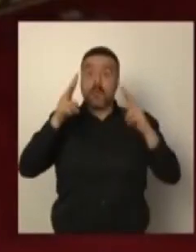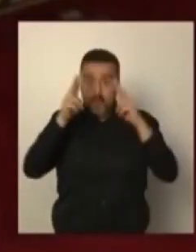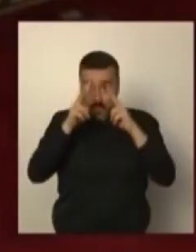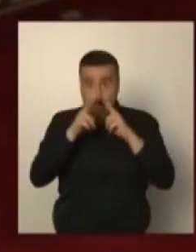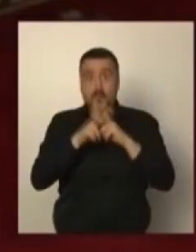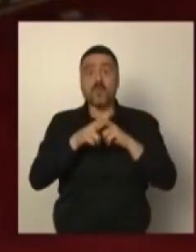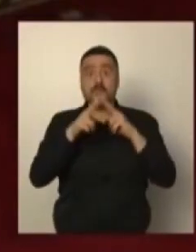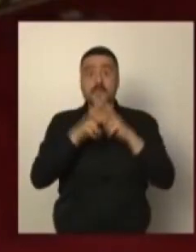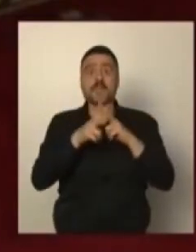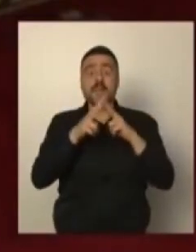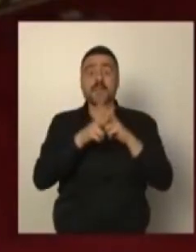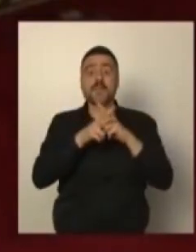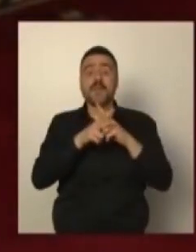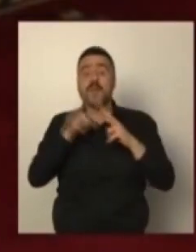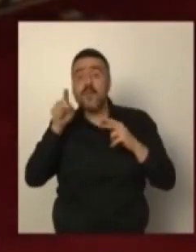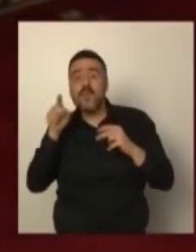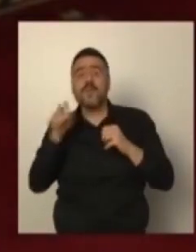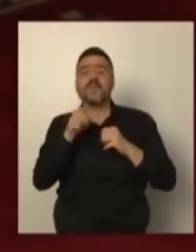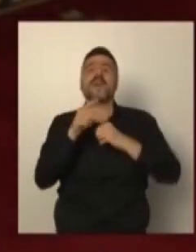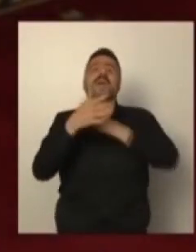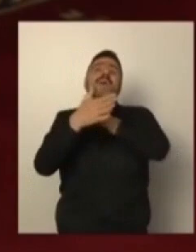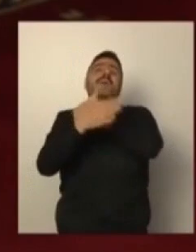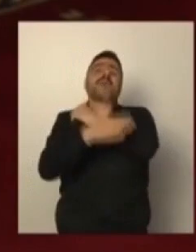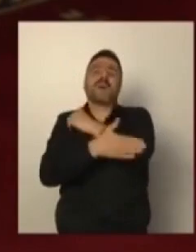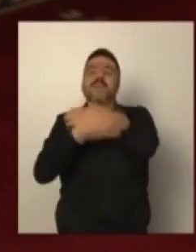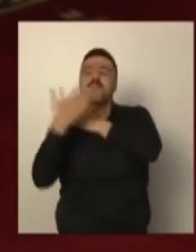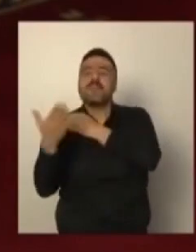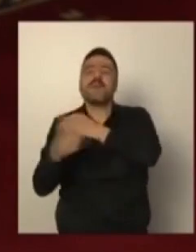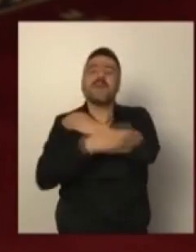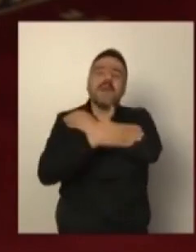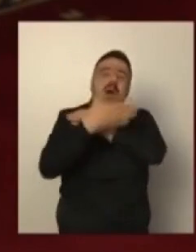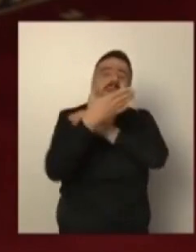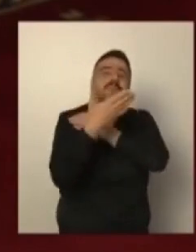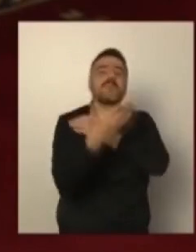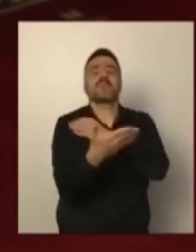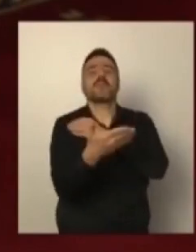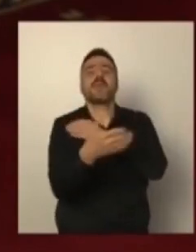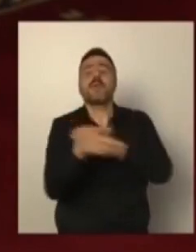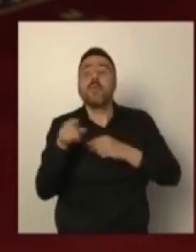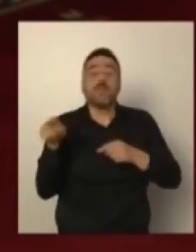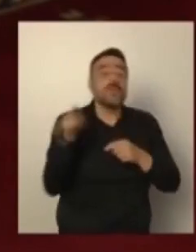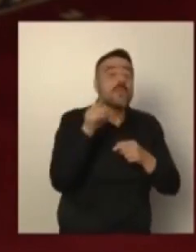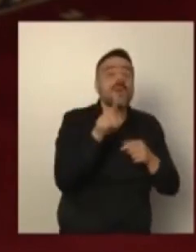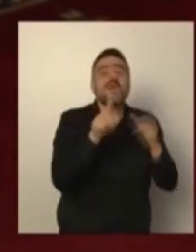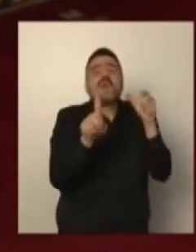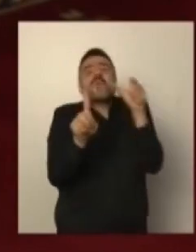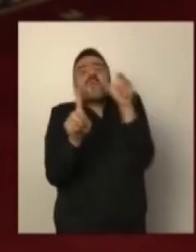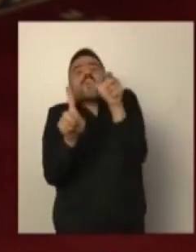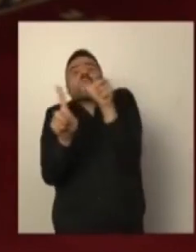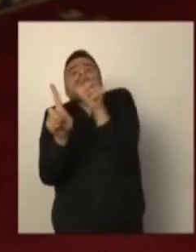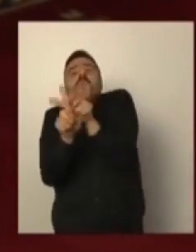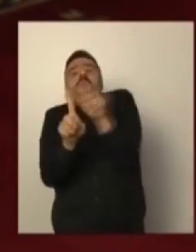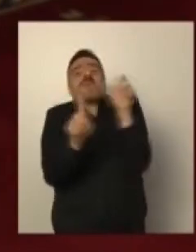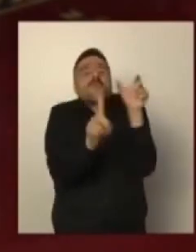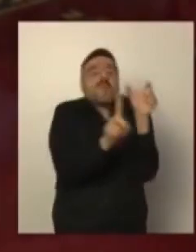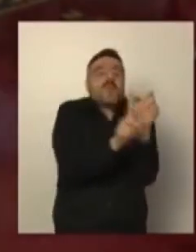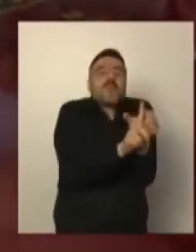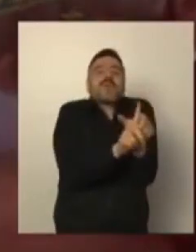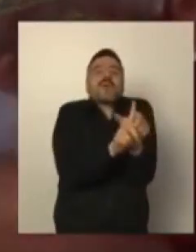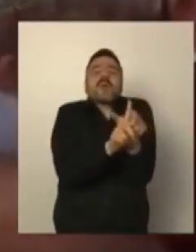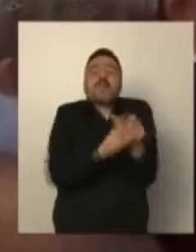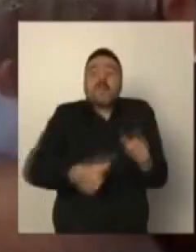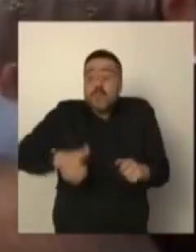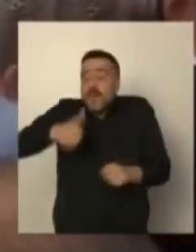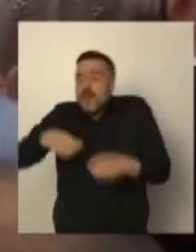güvenlik güçlerimizi, kuvvetlerimizi görünmez ordularınla destekleyerek daima muzaffer eyle ya